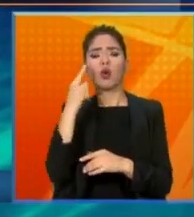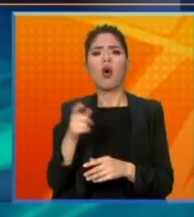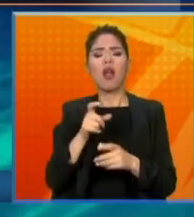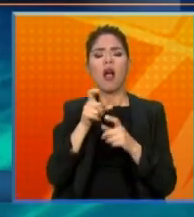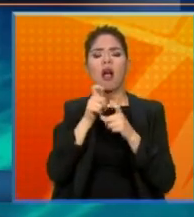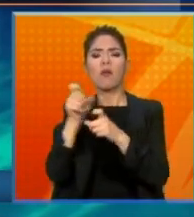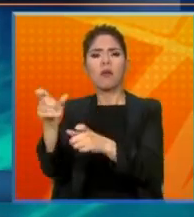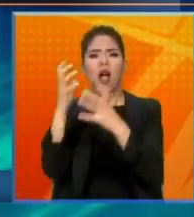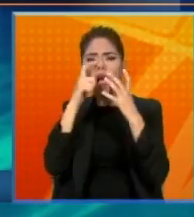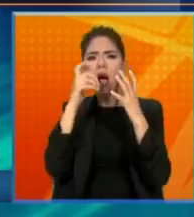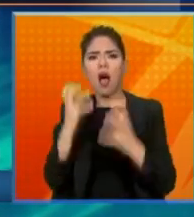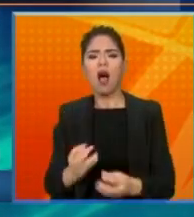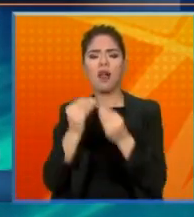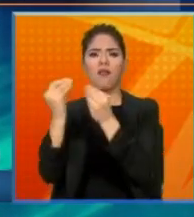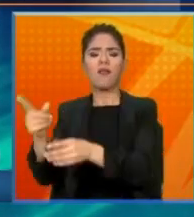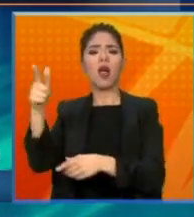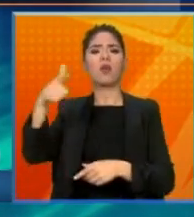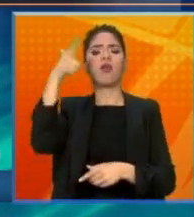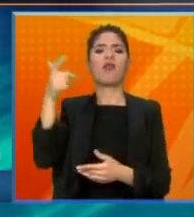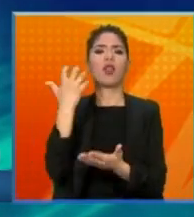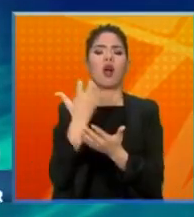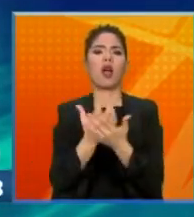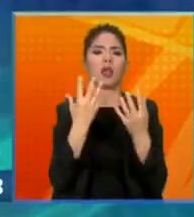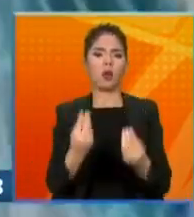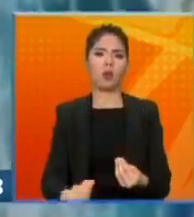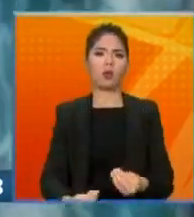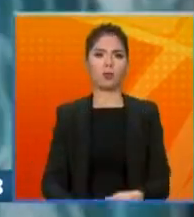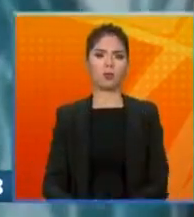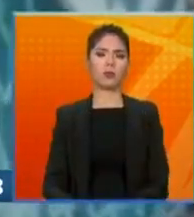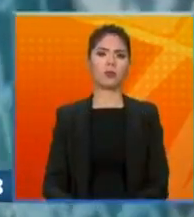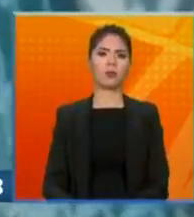yağdırdı. Cinayet anını güvenlik kameraları kaydetti.